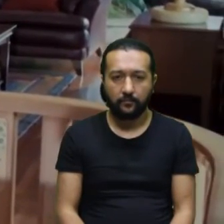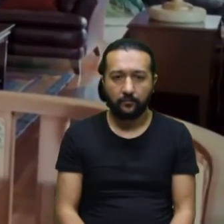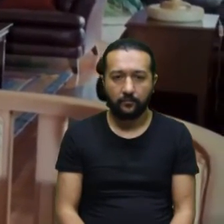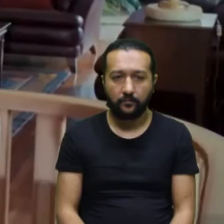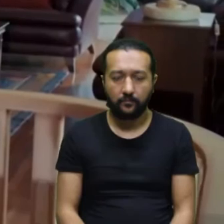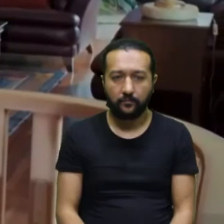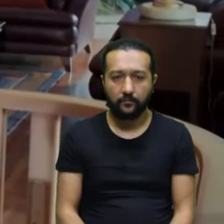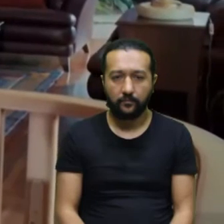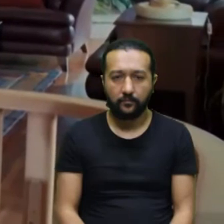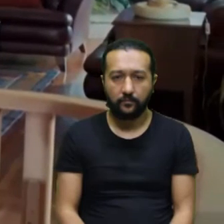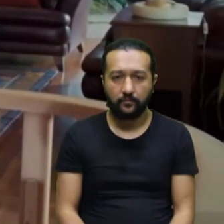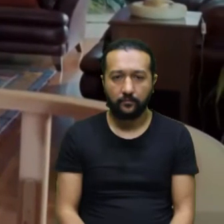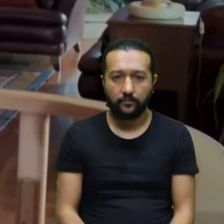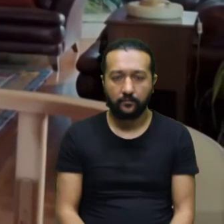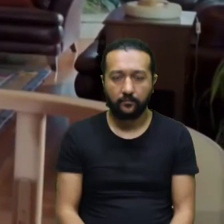koltuğa geçti.